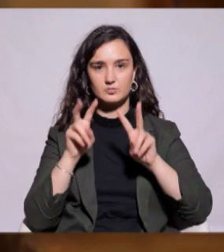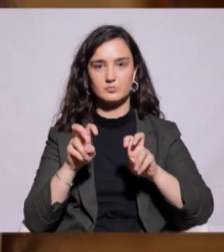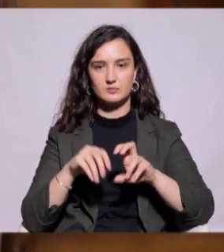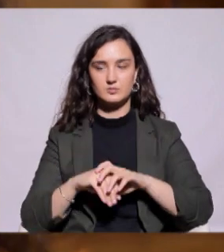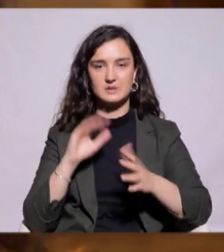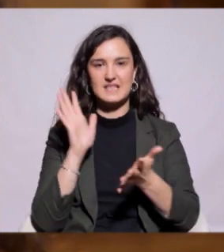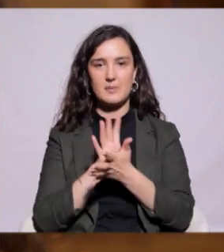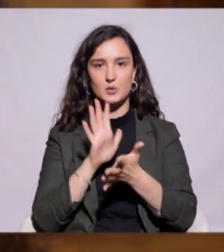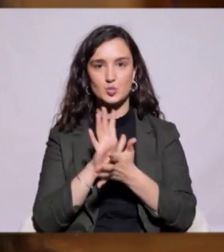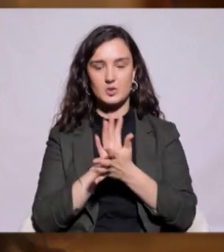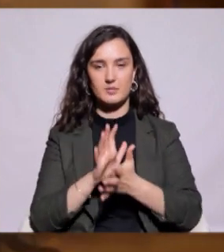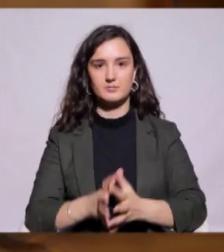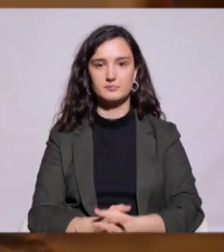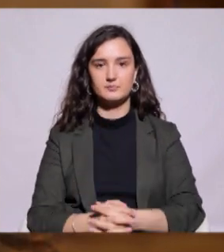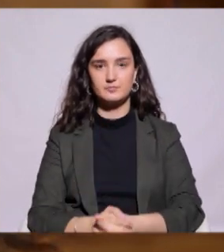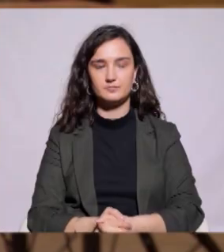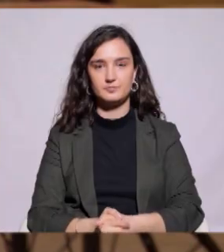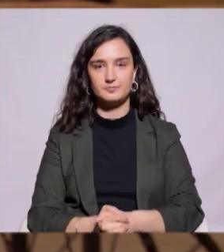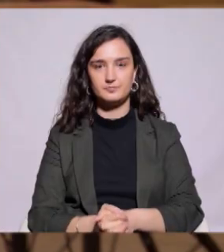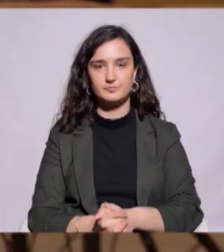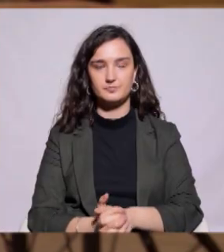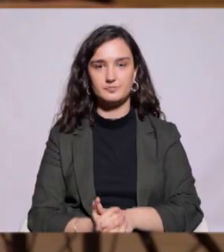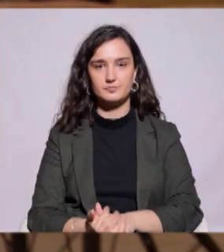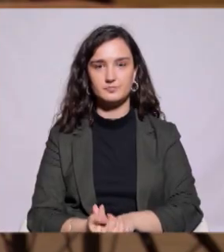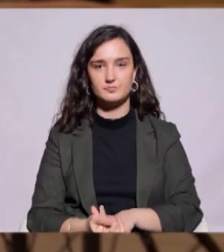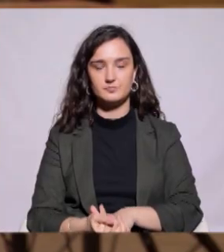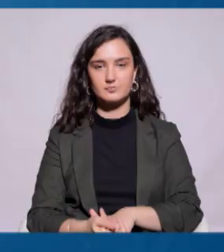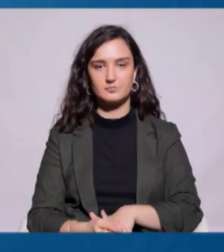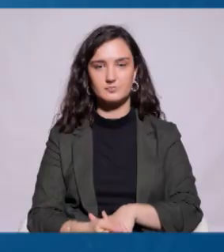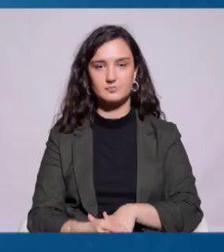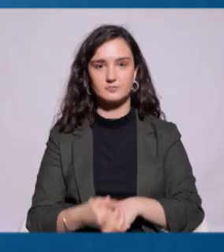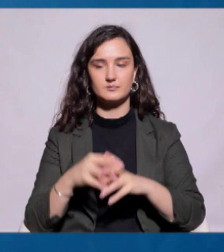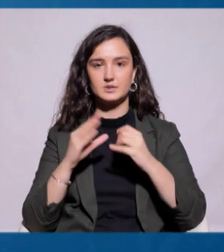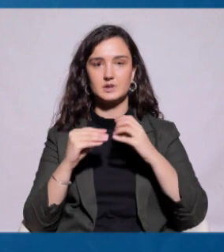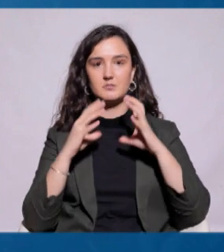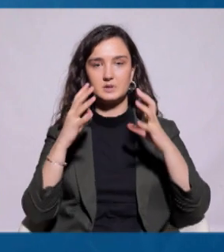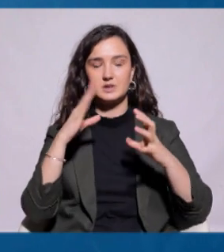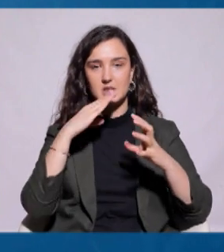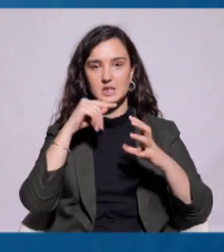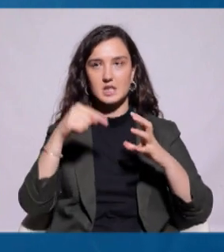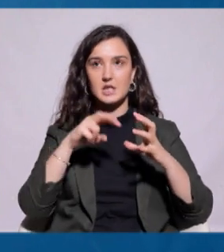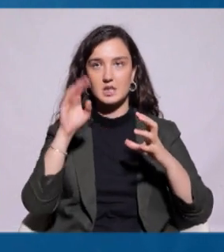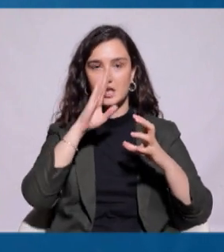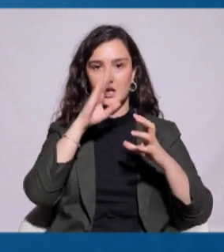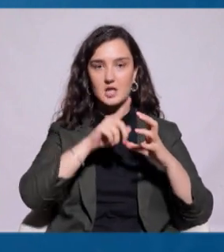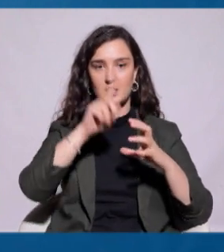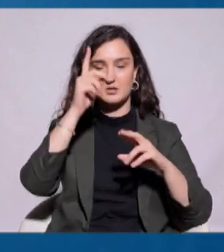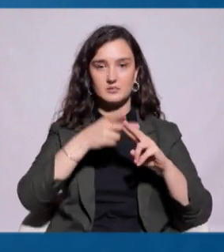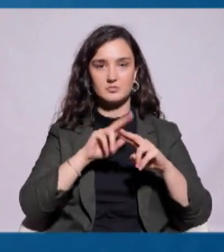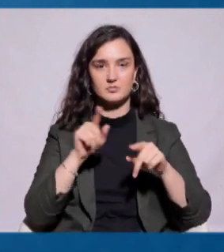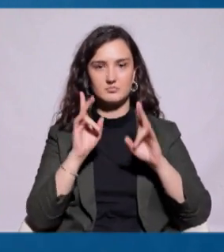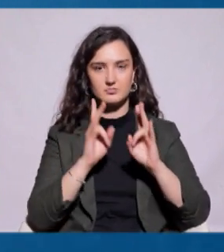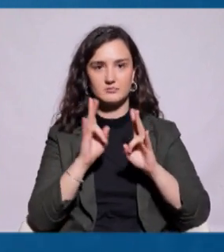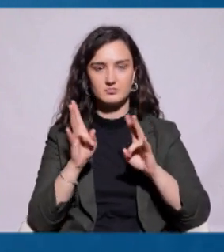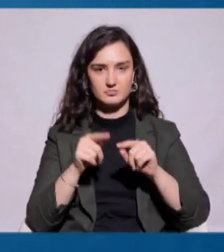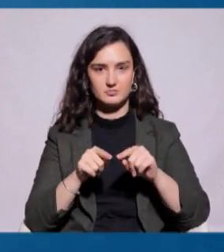means დაბინძურება. pollution is damage caused to the earth, water, or air that is harmful